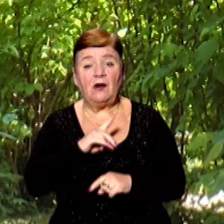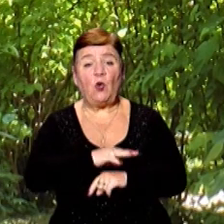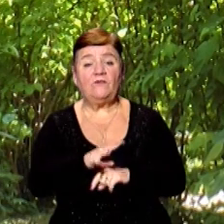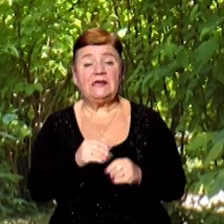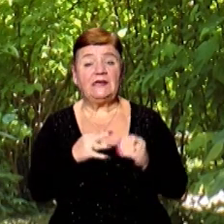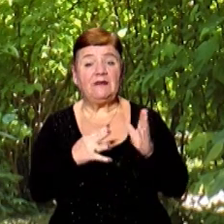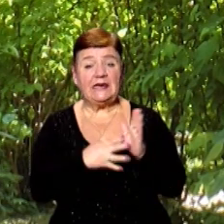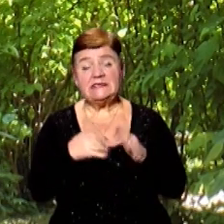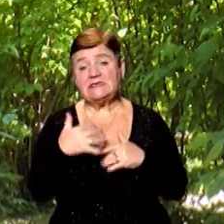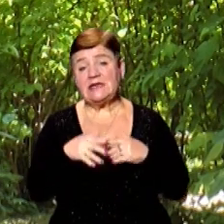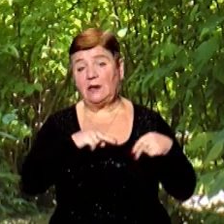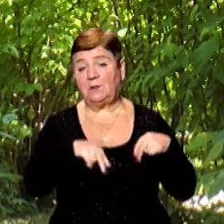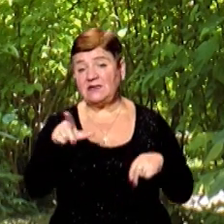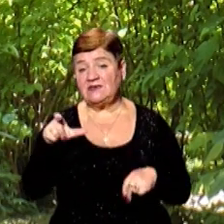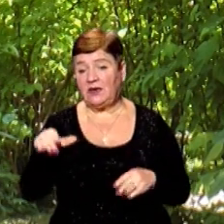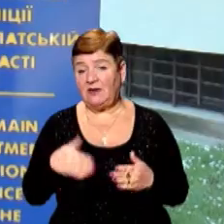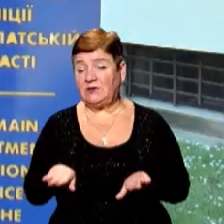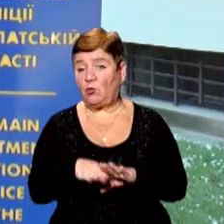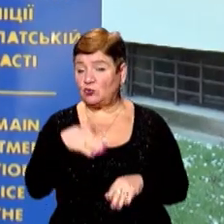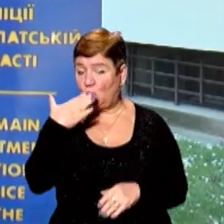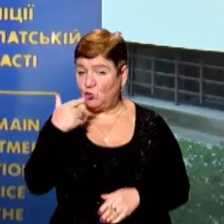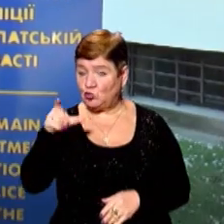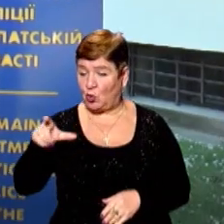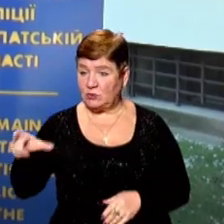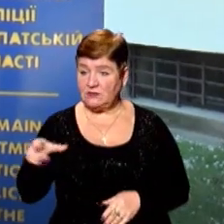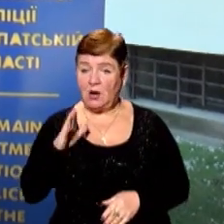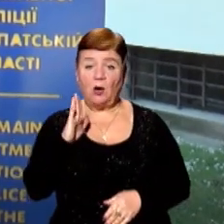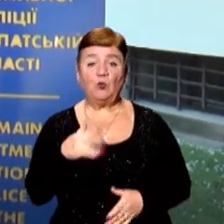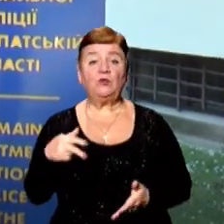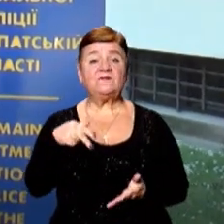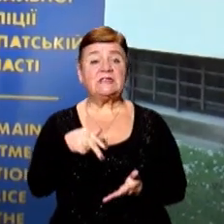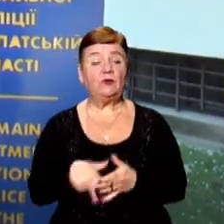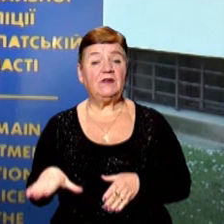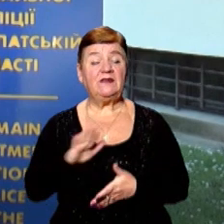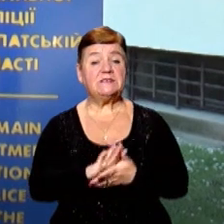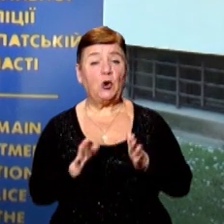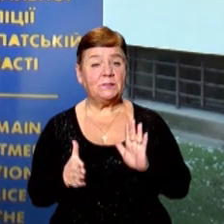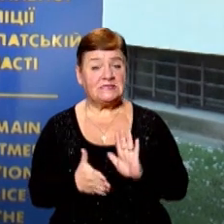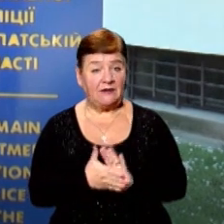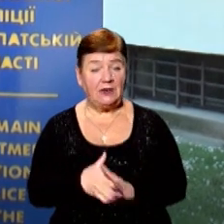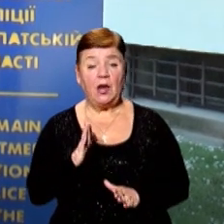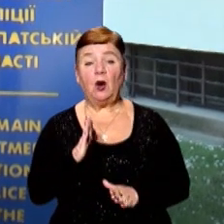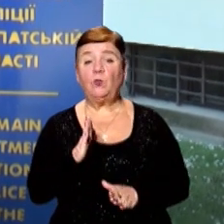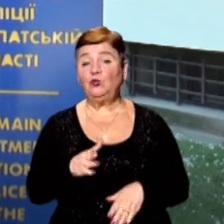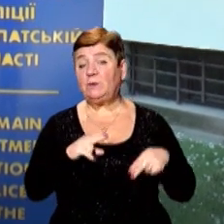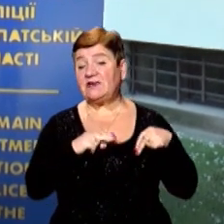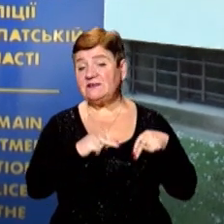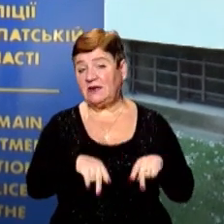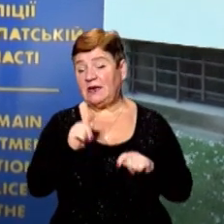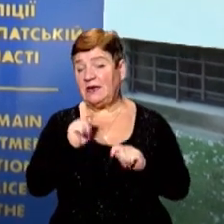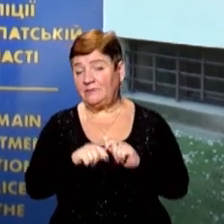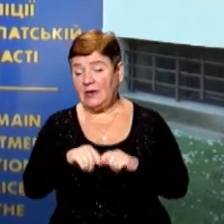COVID-19 серед працівників вказаного закладу, а також ужгородців. Будуть встановлені всі обставини, тобто будуть опитані працівники,